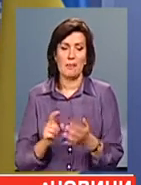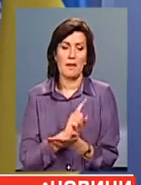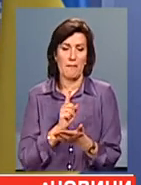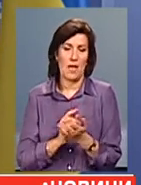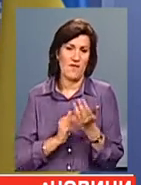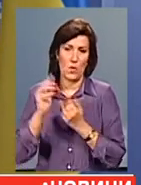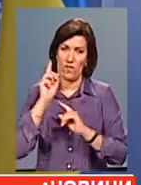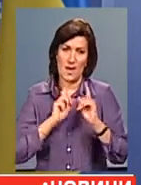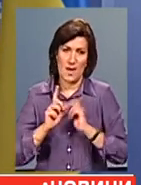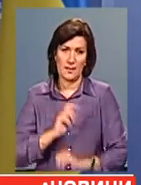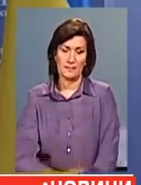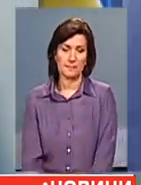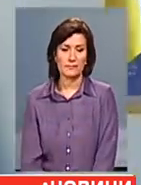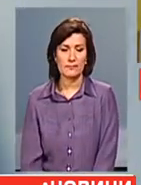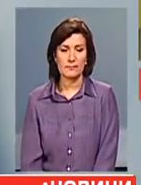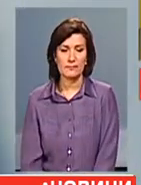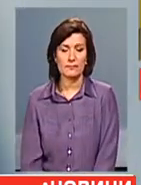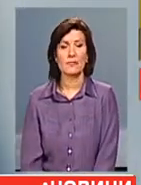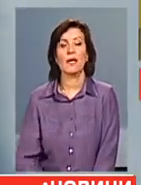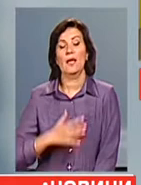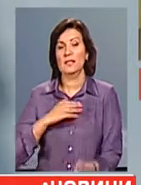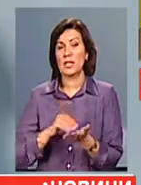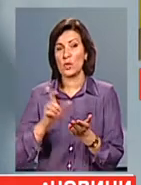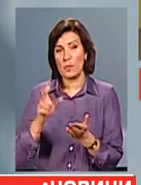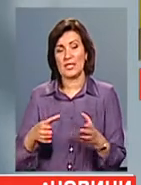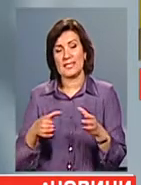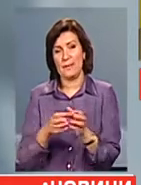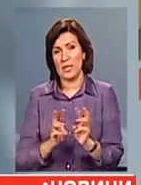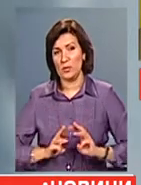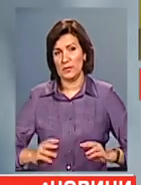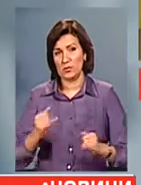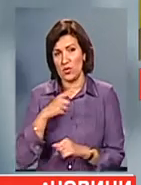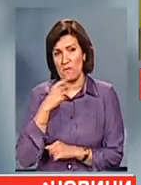має Верховна Рада. Оксана